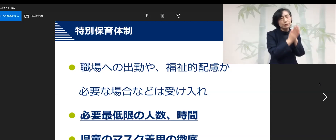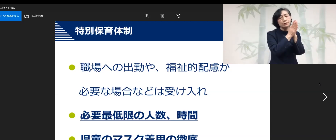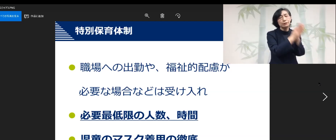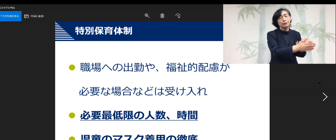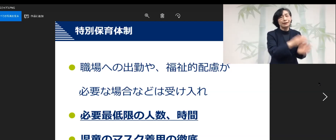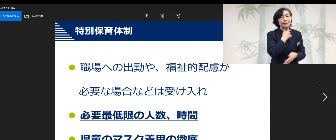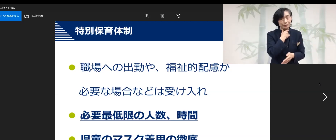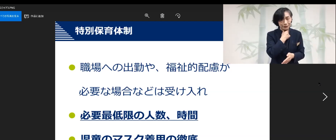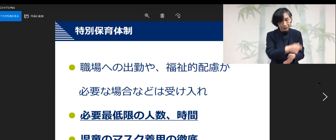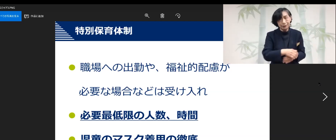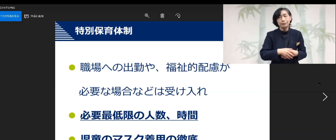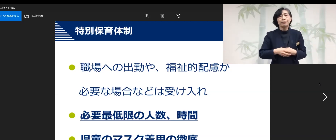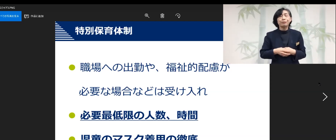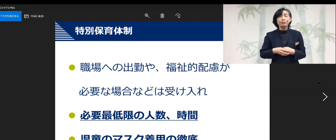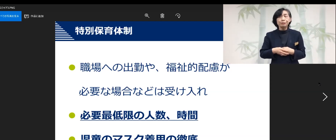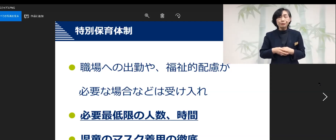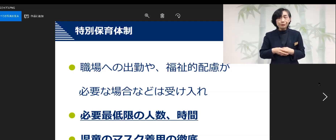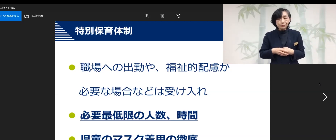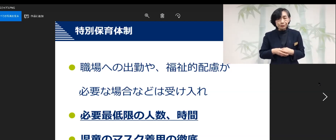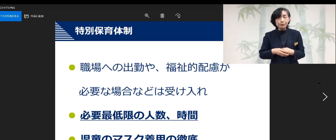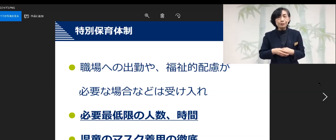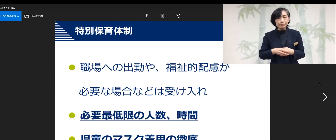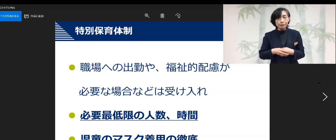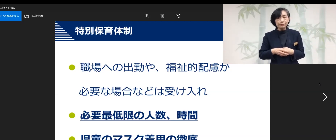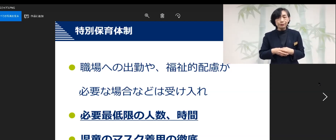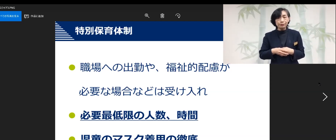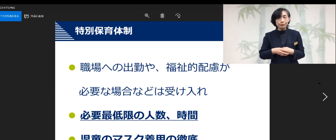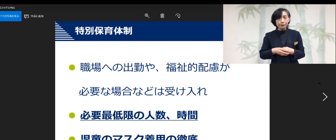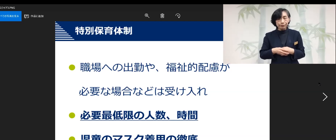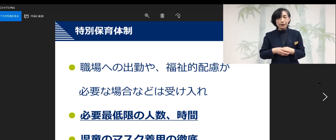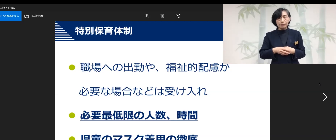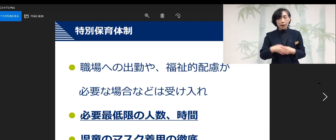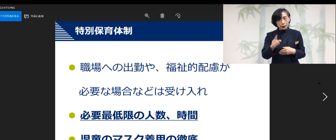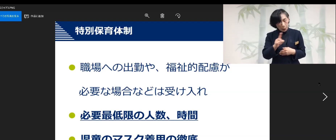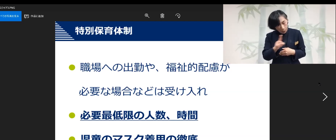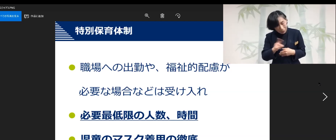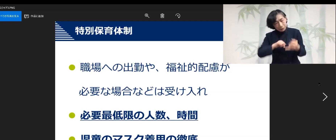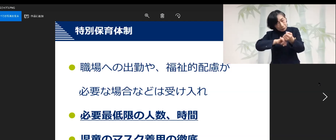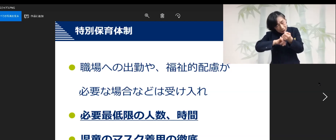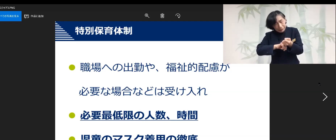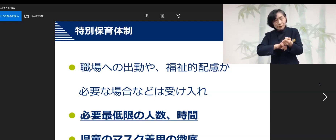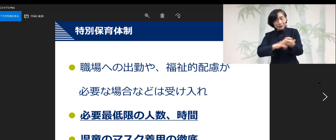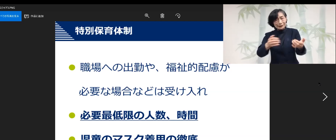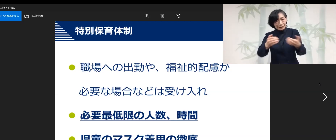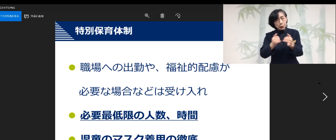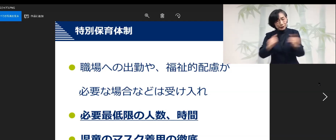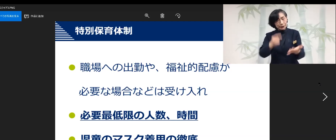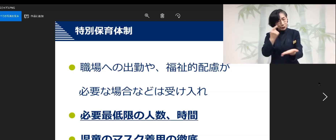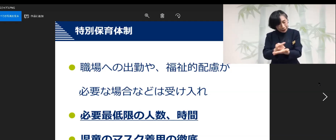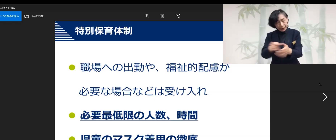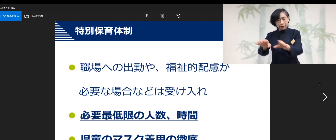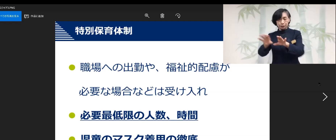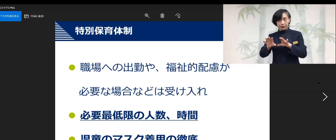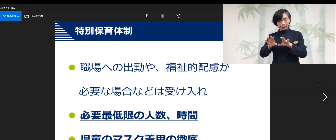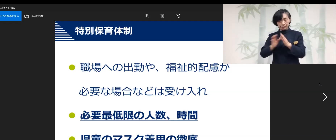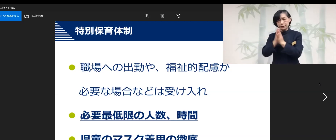子どものことをですね、ケアしてあげてください。でどうしても最低必要な方だけの受け入れということでお願いをさせていただいており